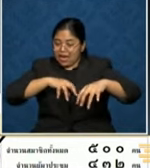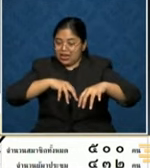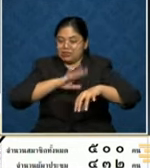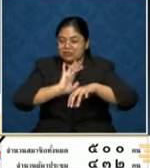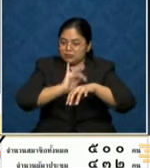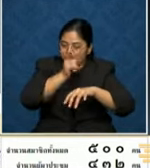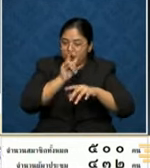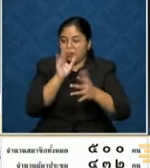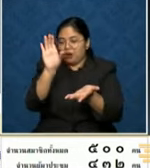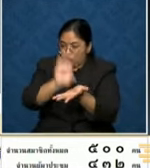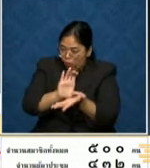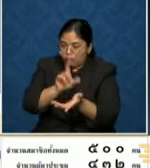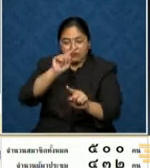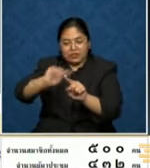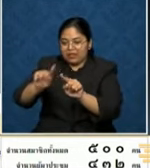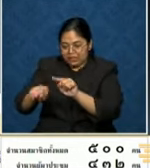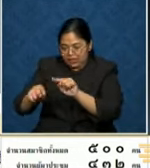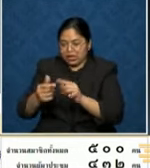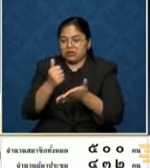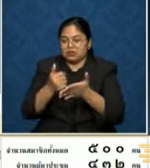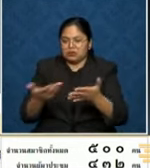าณครับเอาอย่างนี้ครับท่านประธานครับ